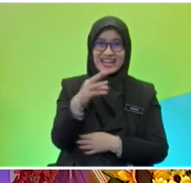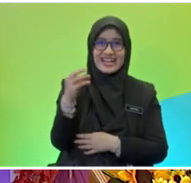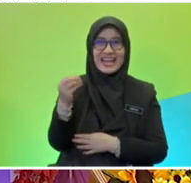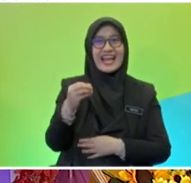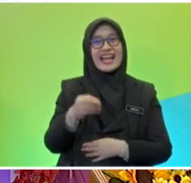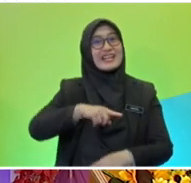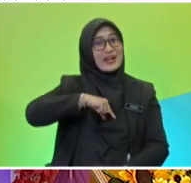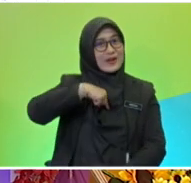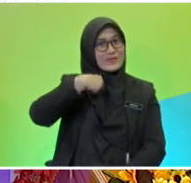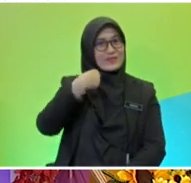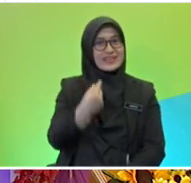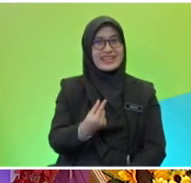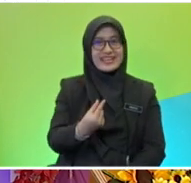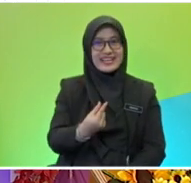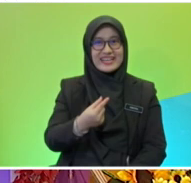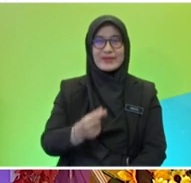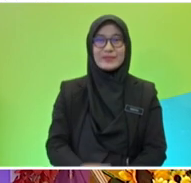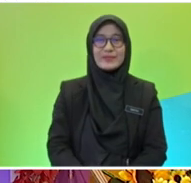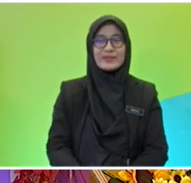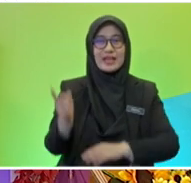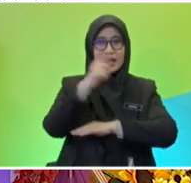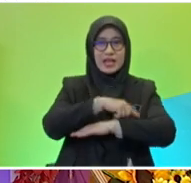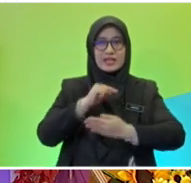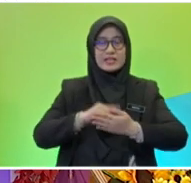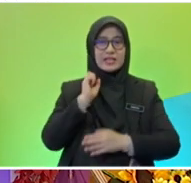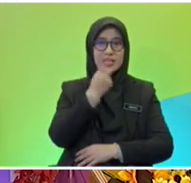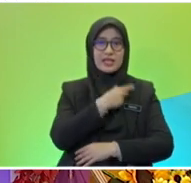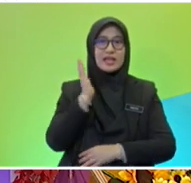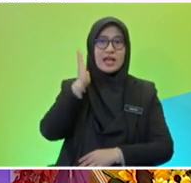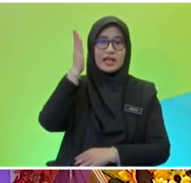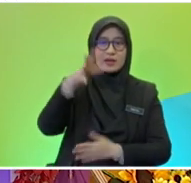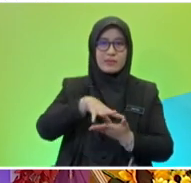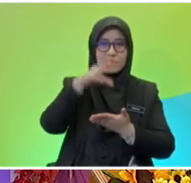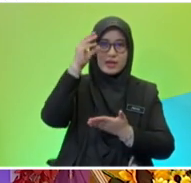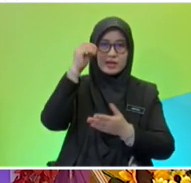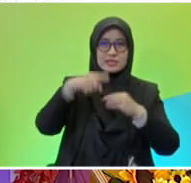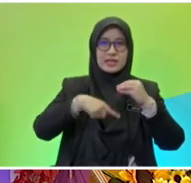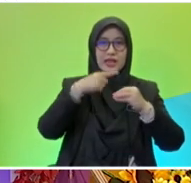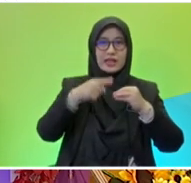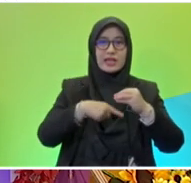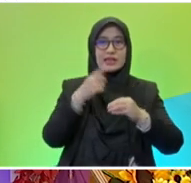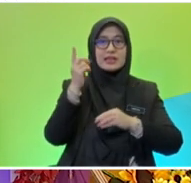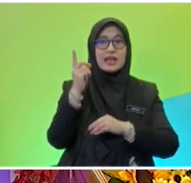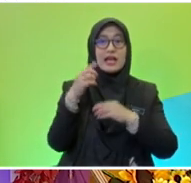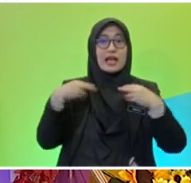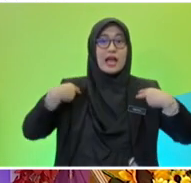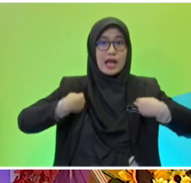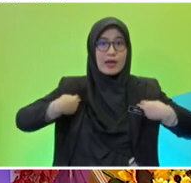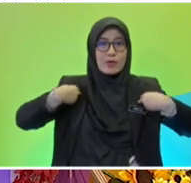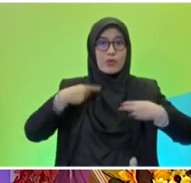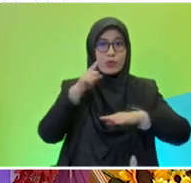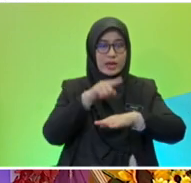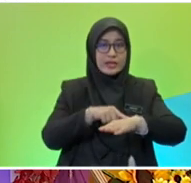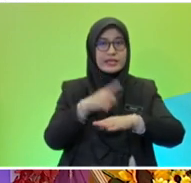happy. Okey. Hari ini kita akan belajar tentang haiwan di darat. Haiwan di darat, apa nama